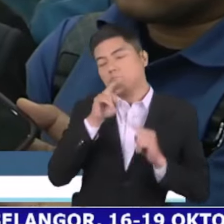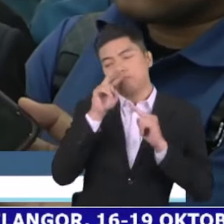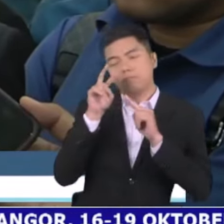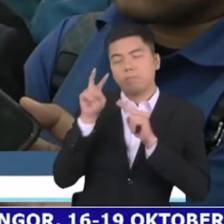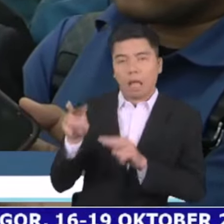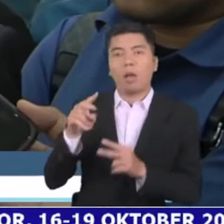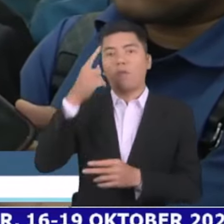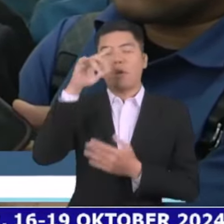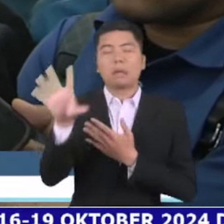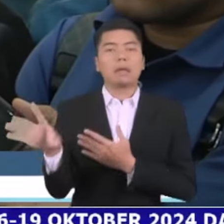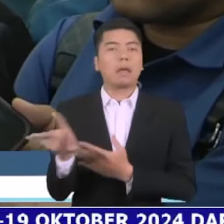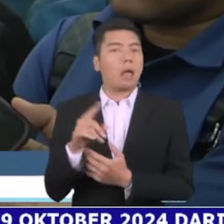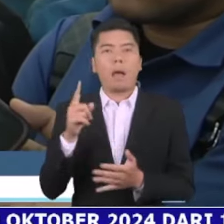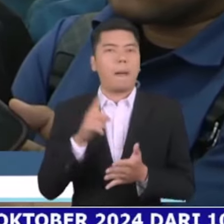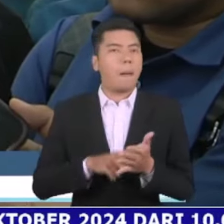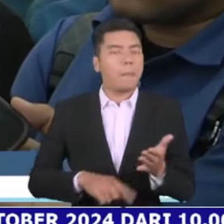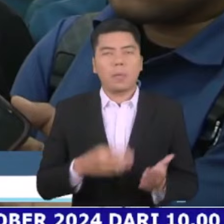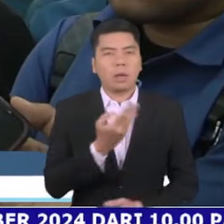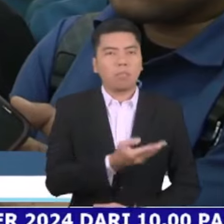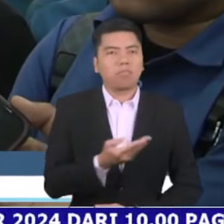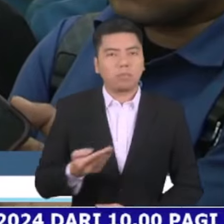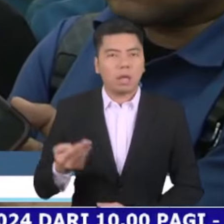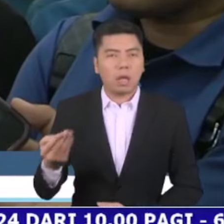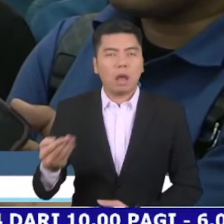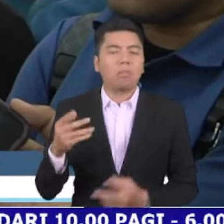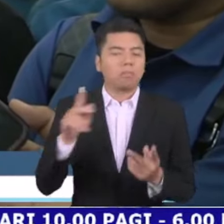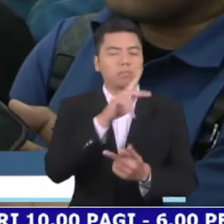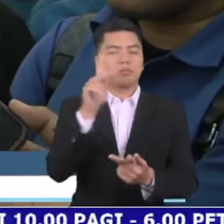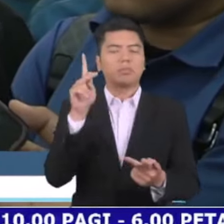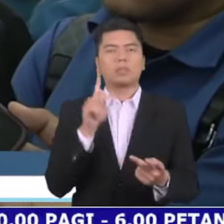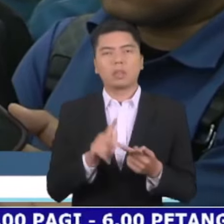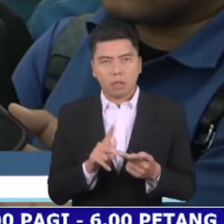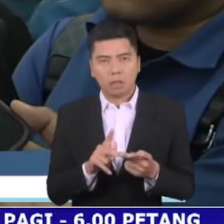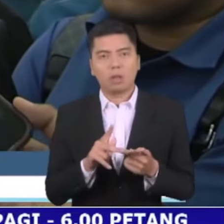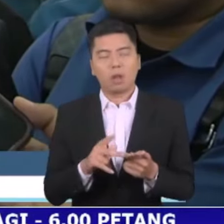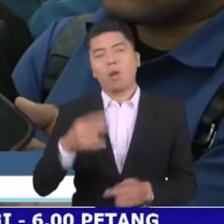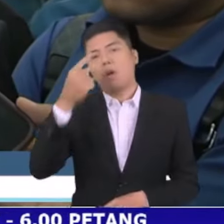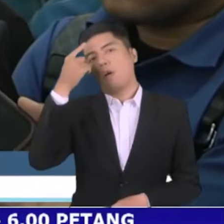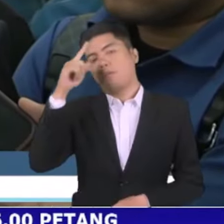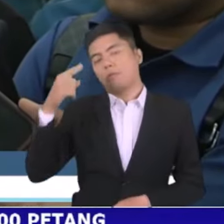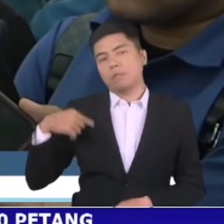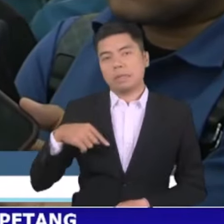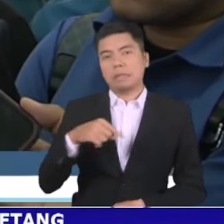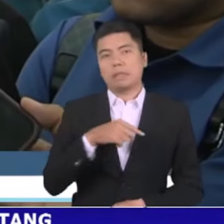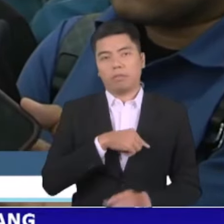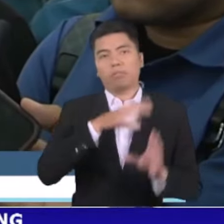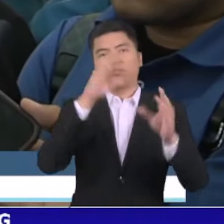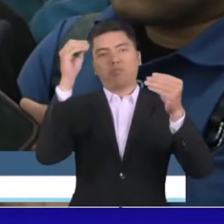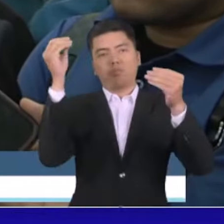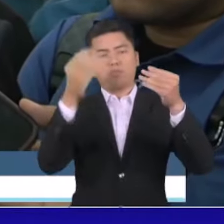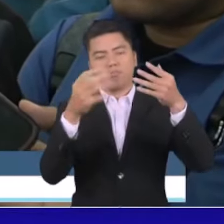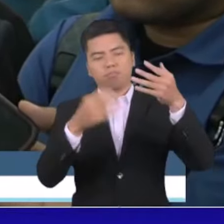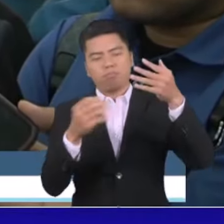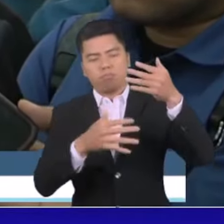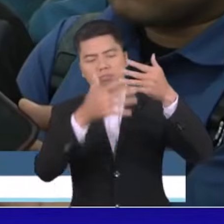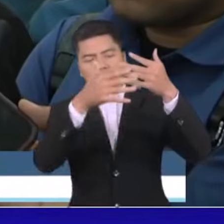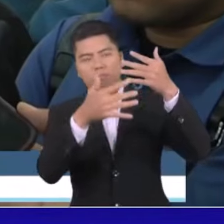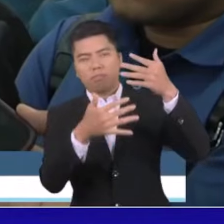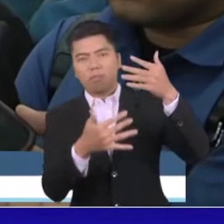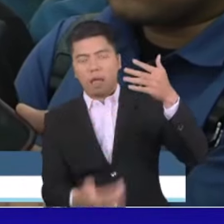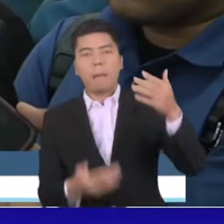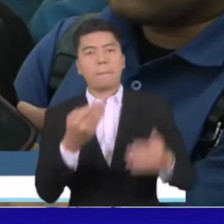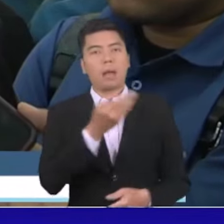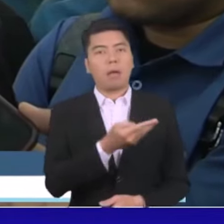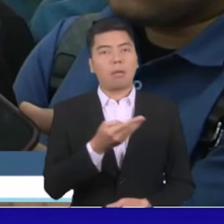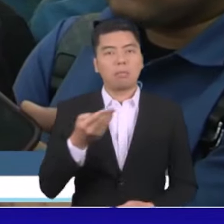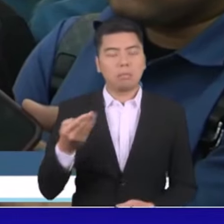melihat, mengenal pasti apakah barang-barangan yang sesuai untuk kita masukkan dalam senarai